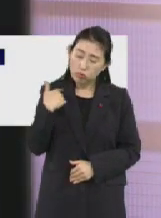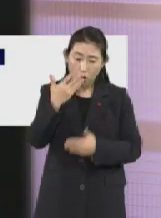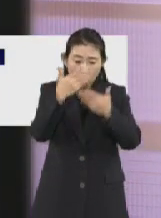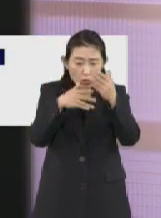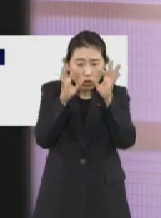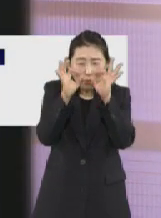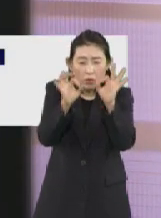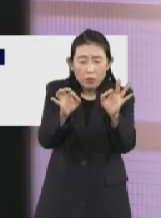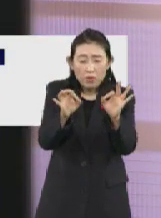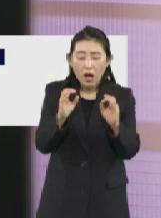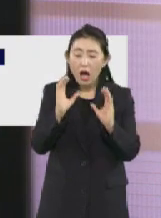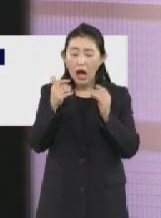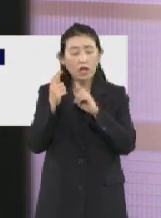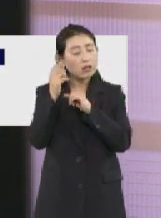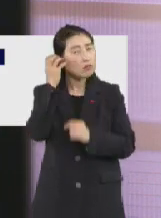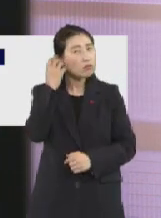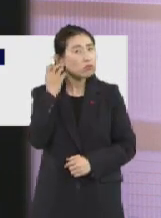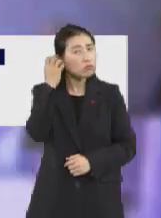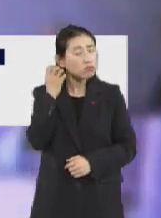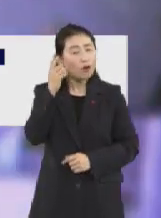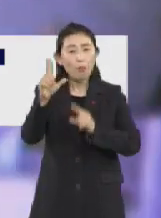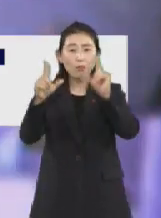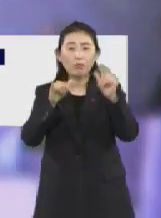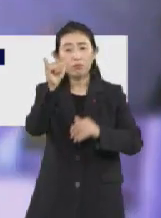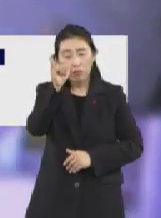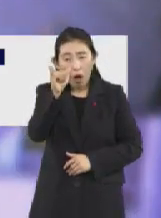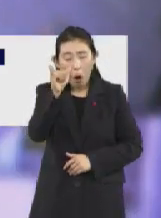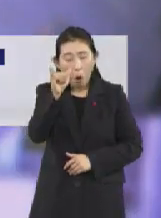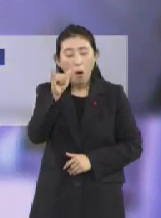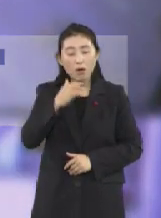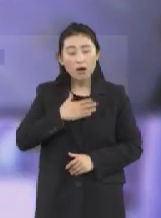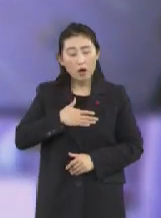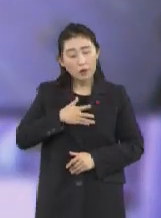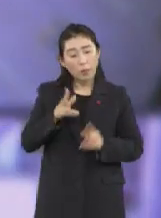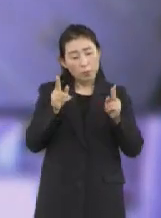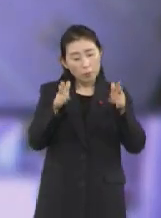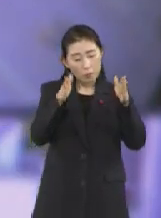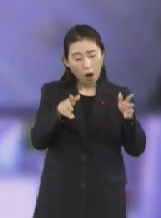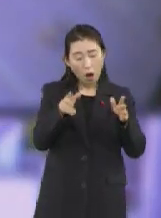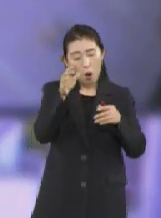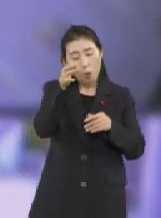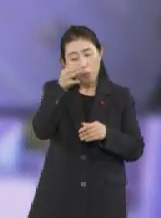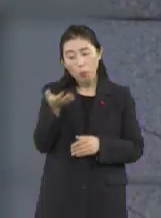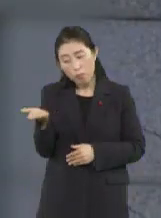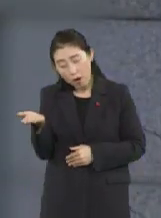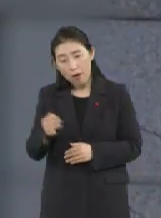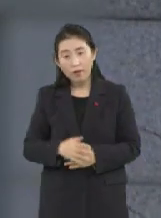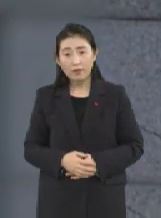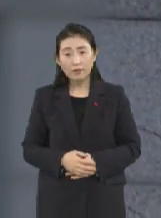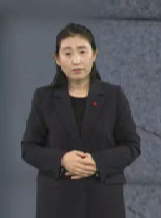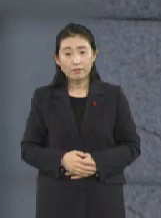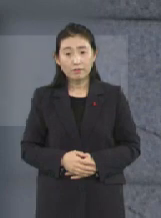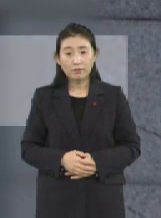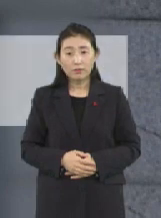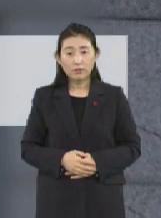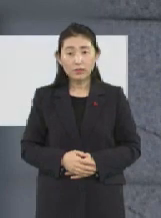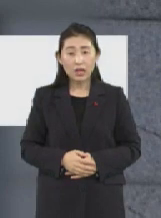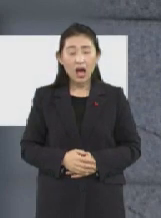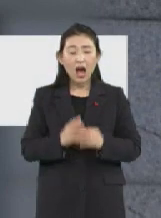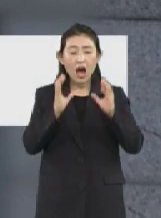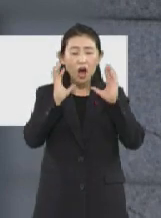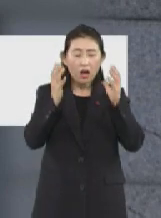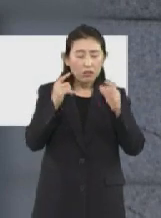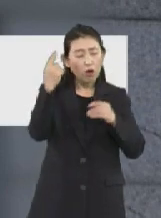영상을 확인하니 아이가 귀를 긁는 장면이 있었다며 그 장면만 편집해 보여주겠다고 말합니다. 전후로는 아이들이 나오기 때문에